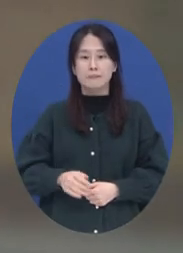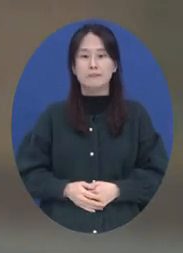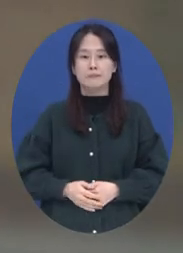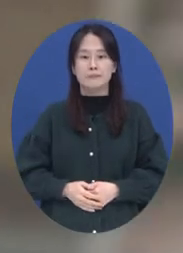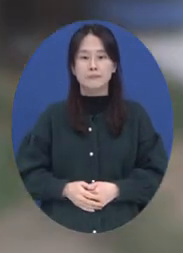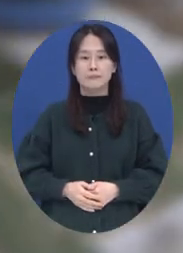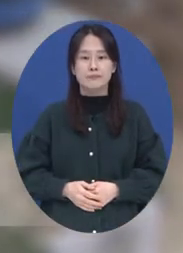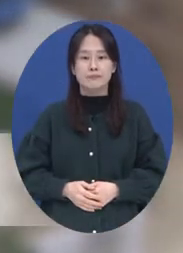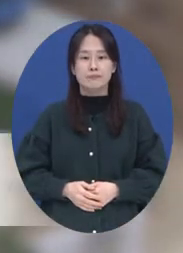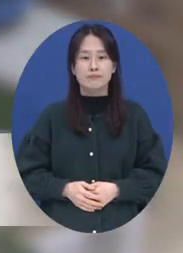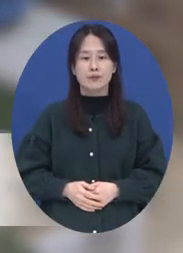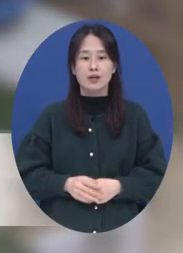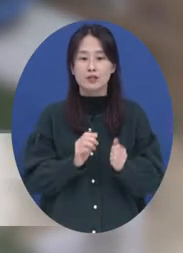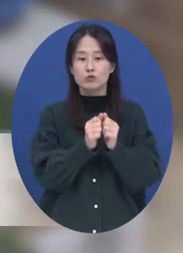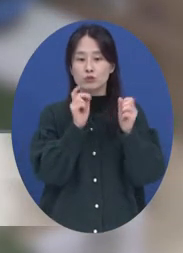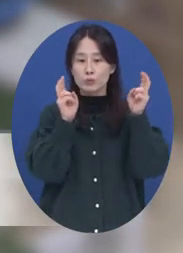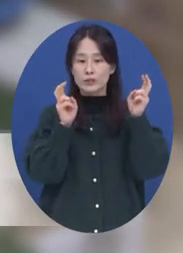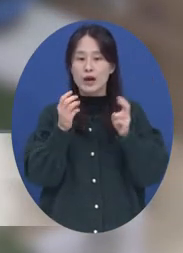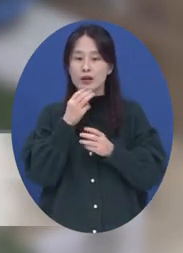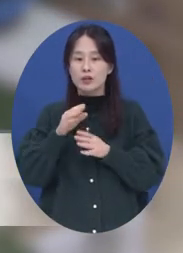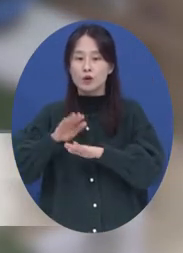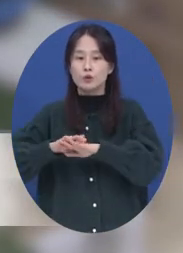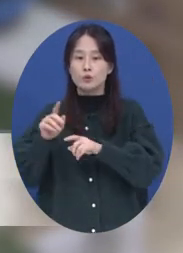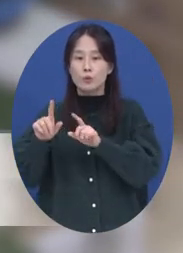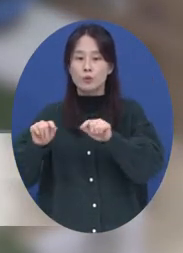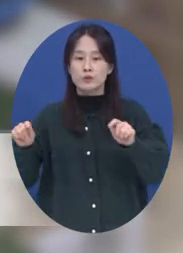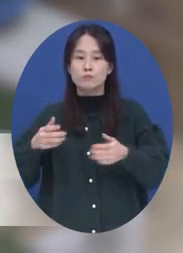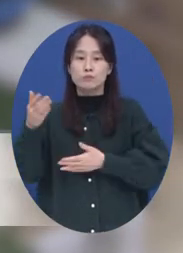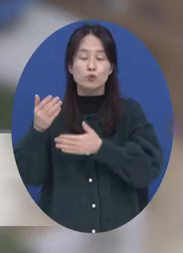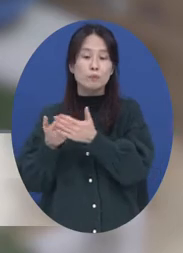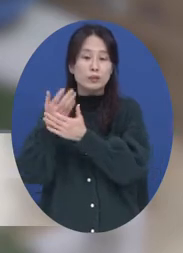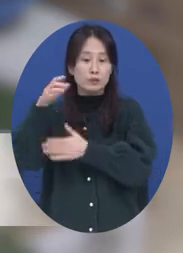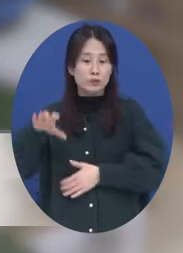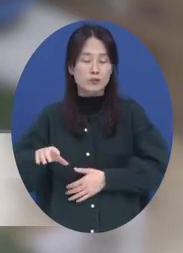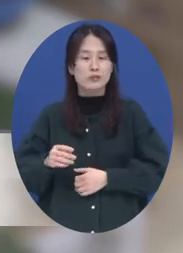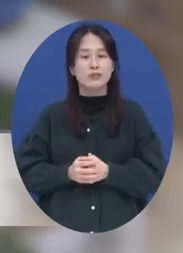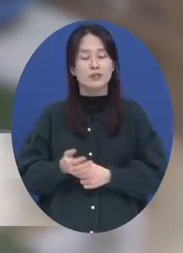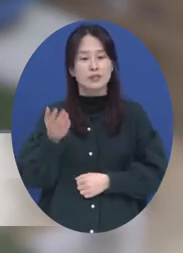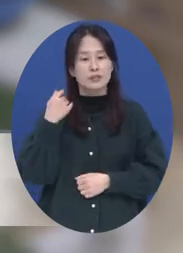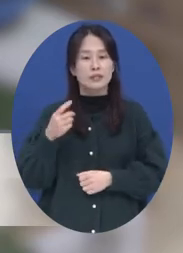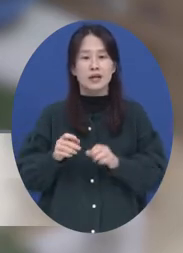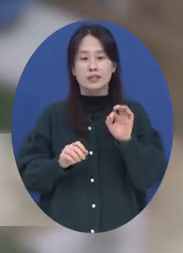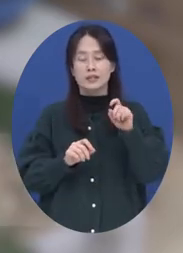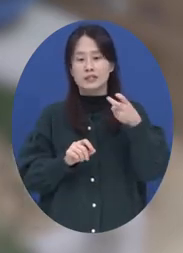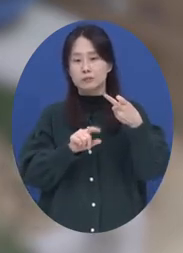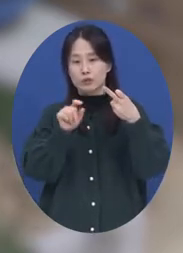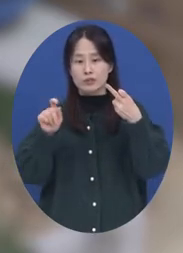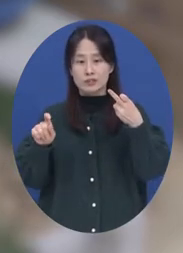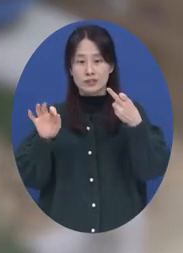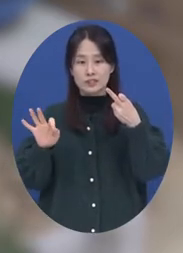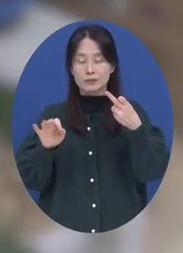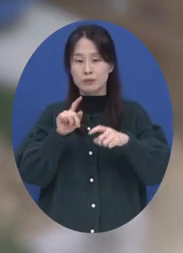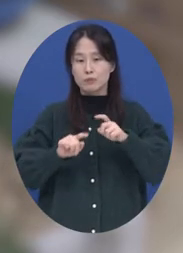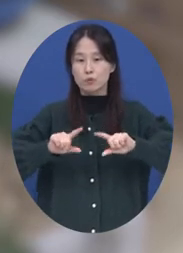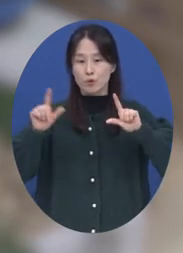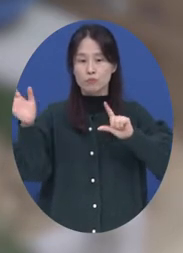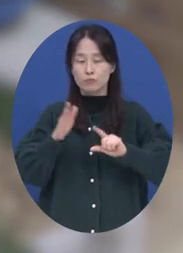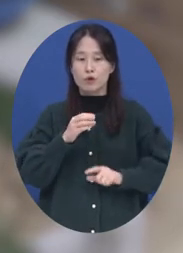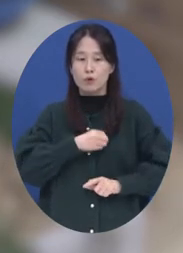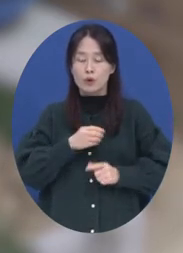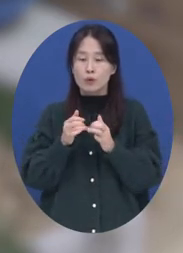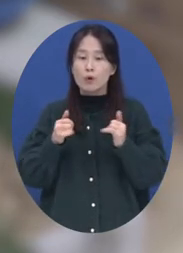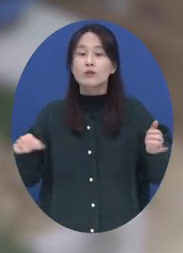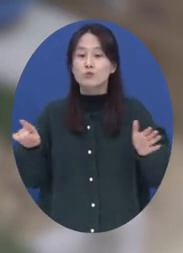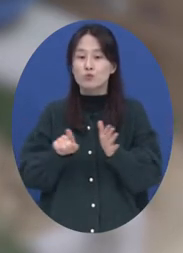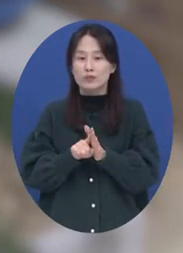특급 경기도 추시 캐서 와 경기 동 식품 유통 진흥원이 지난 10일 목요일 부터 배달 특급 앱 가입 회원들을 위한